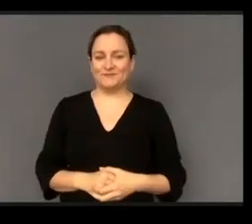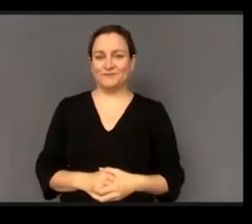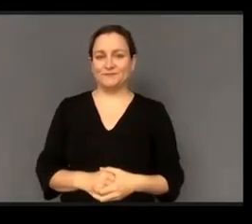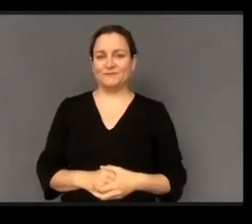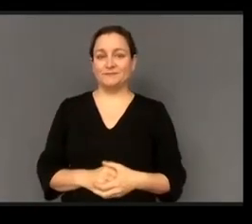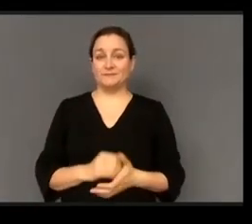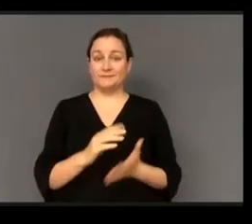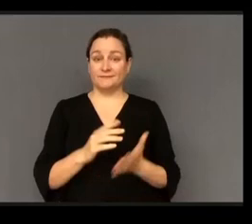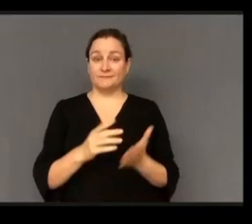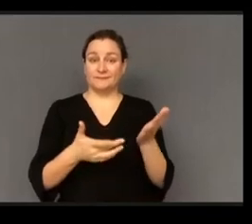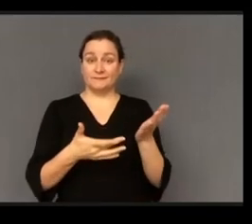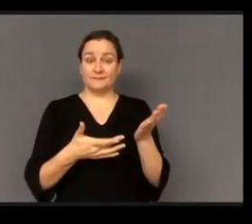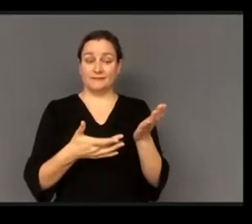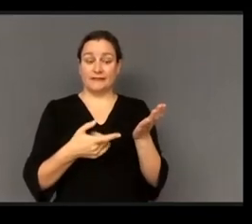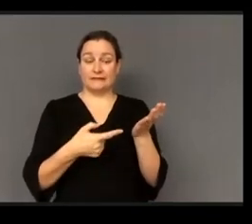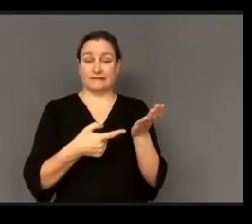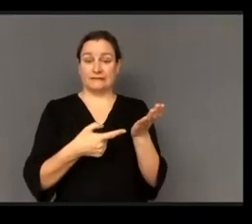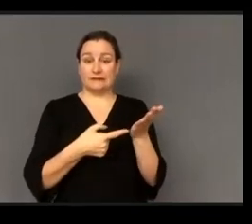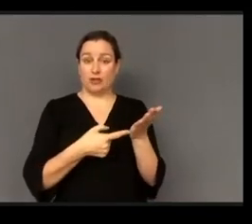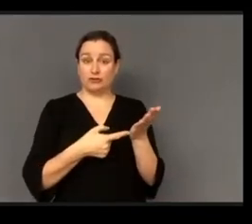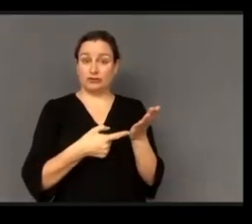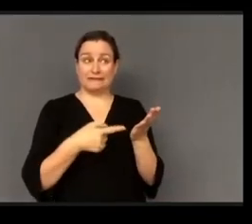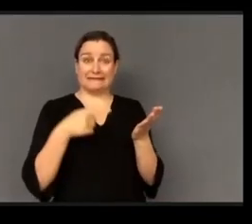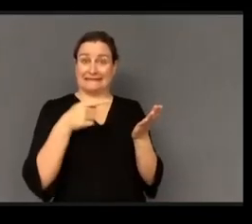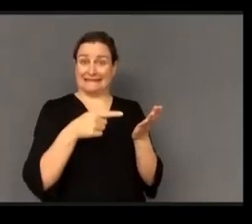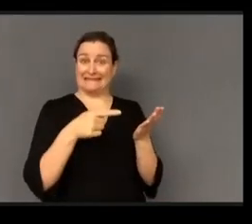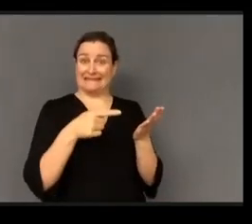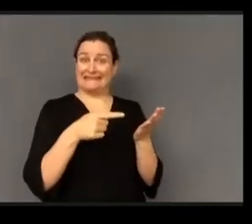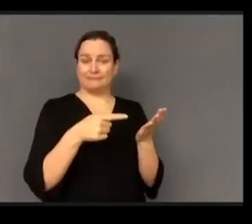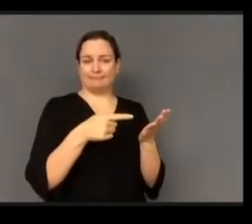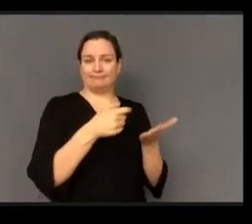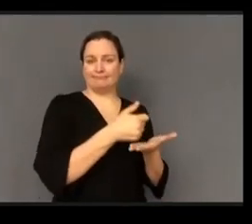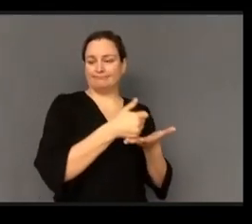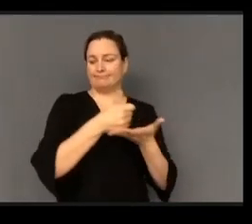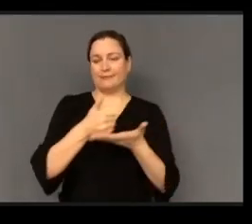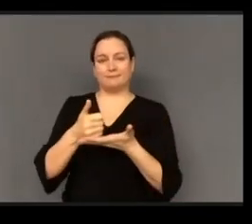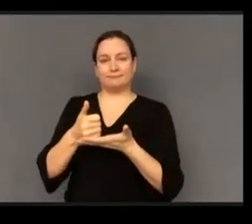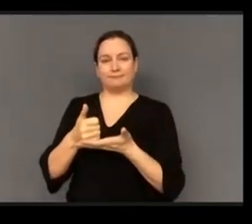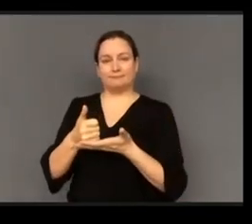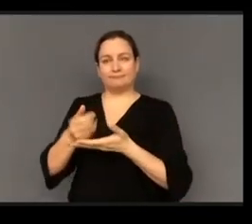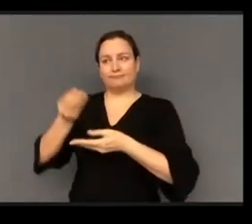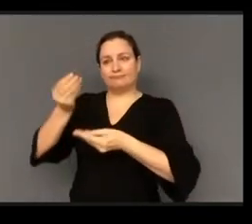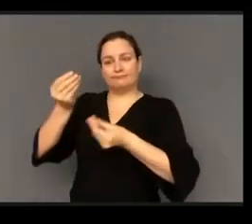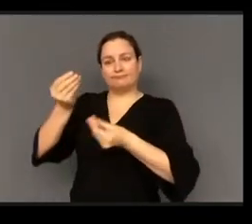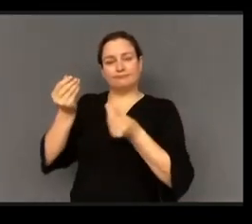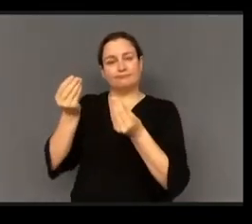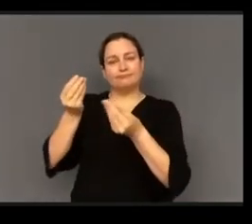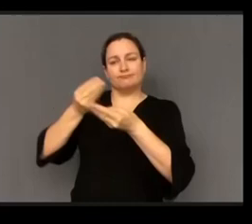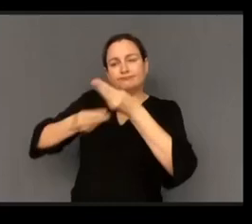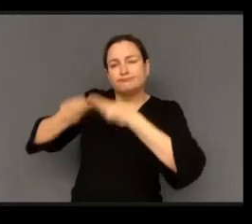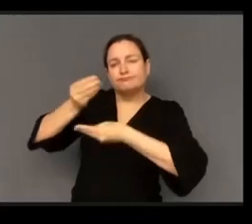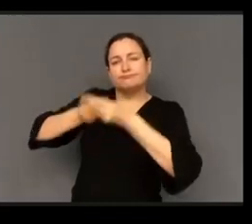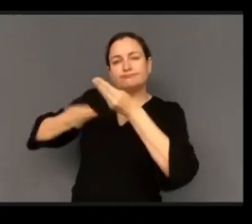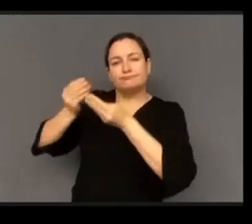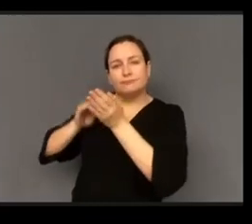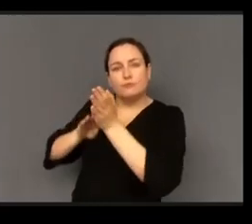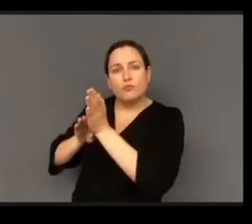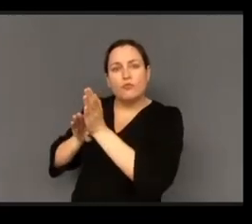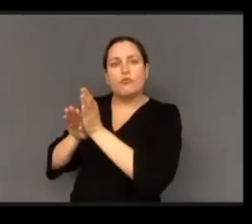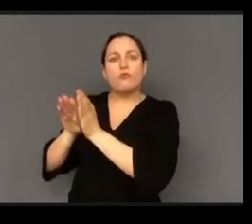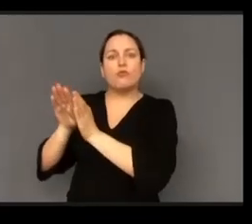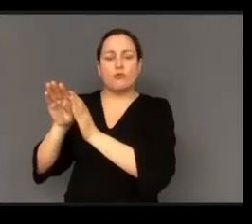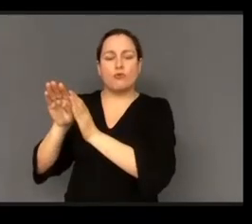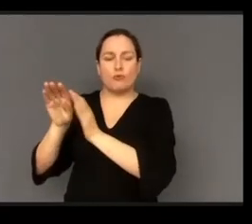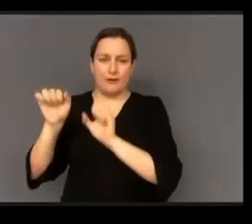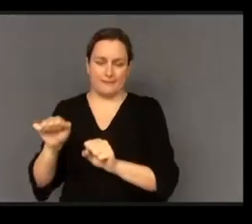的数字化技术是经济活动的引擎，也